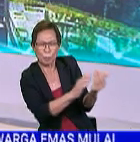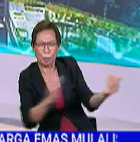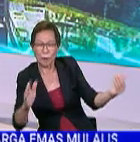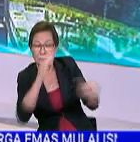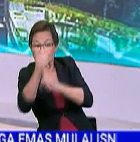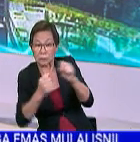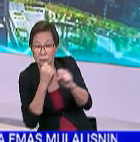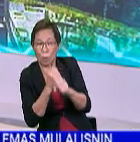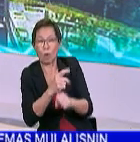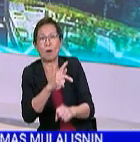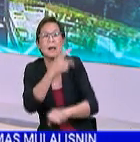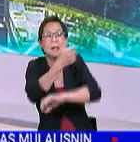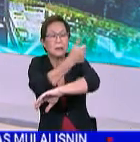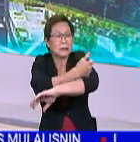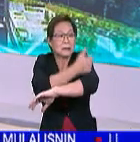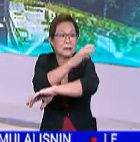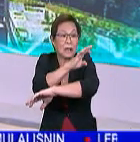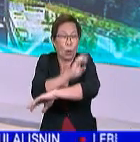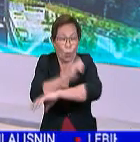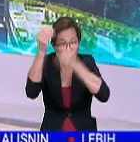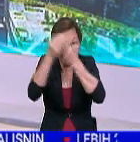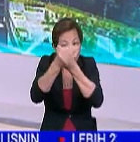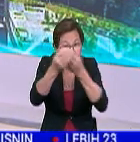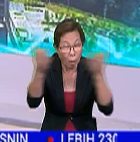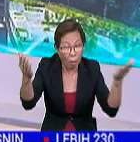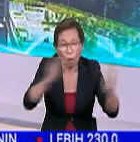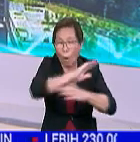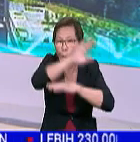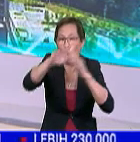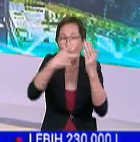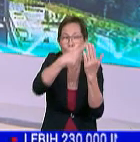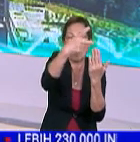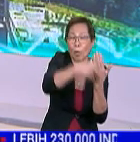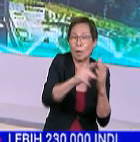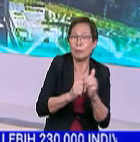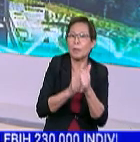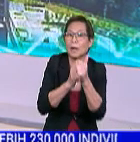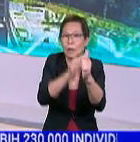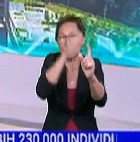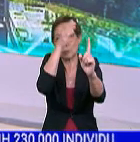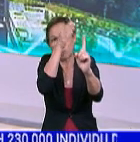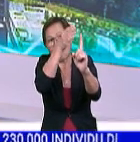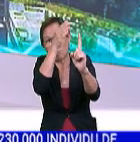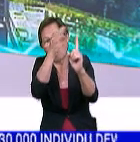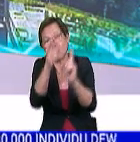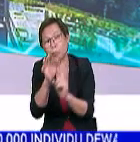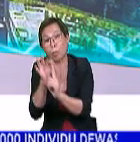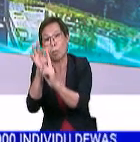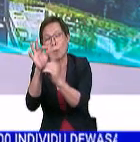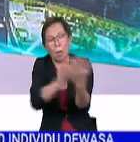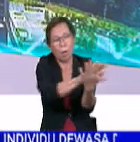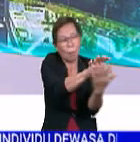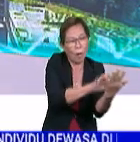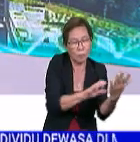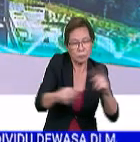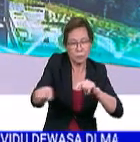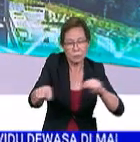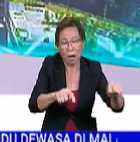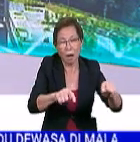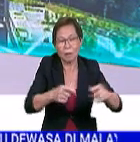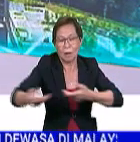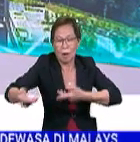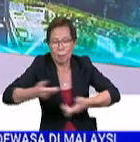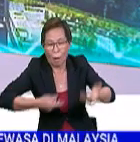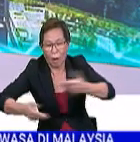eksekutifnya Mohammad Mustafa Abdul Aziz makaklumkan kesemua program itu berdasarkan Hala tuju strategik digariskan pelan tindakan